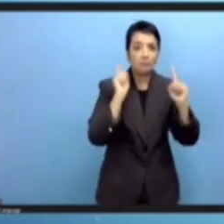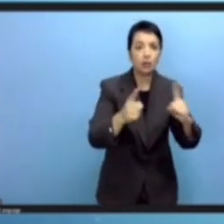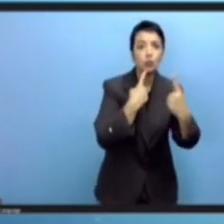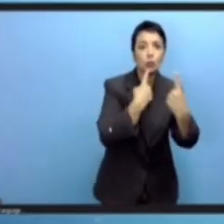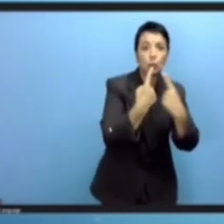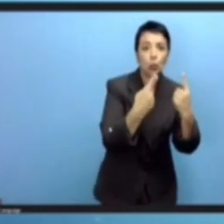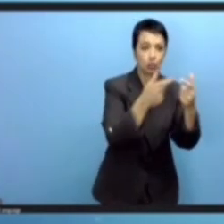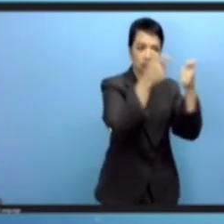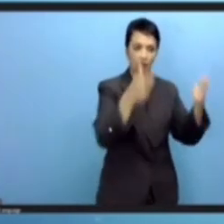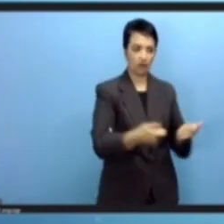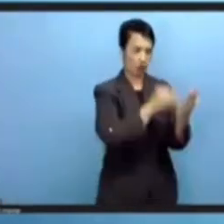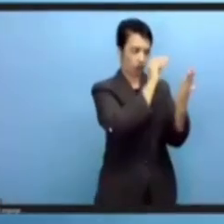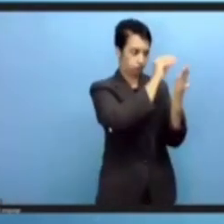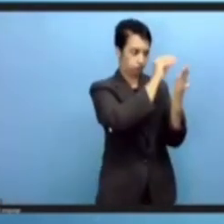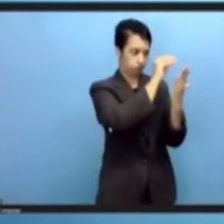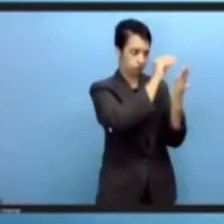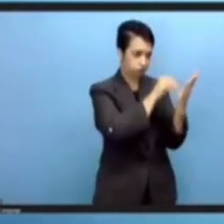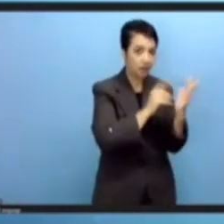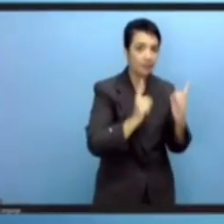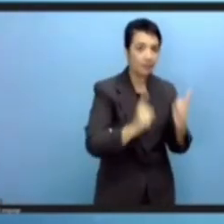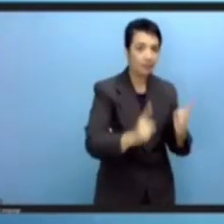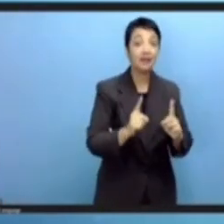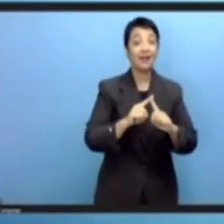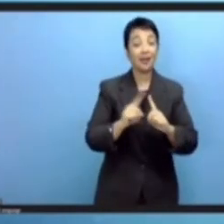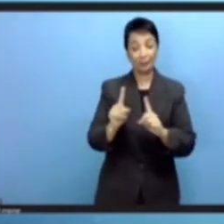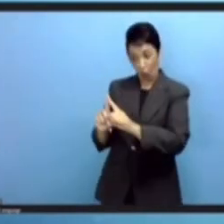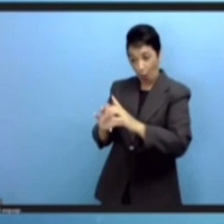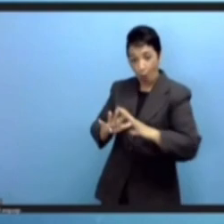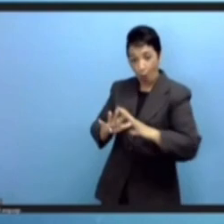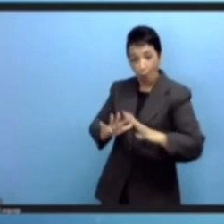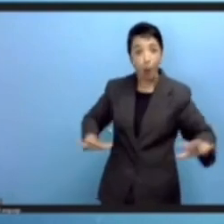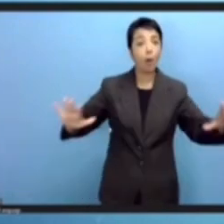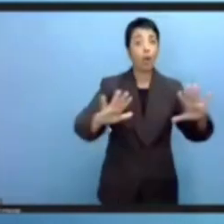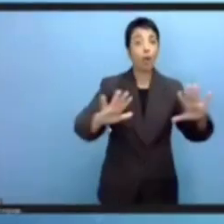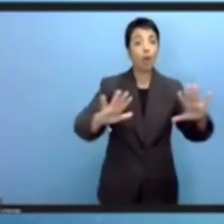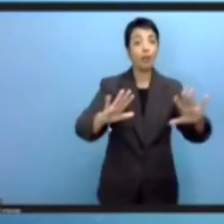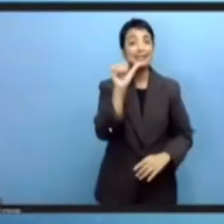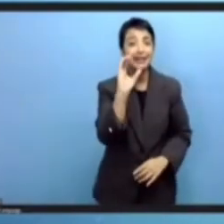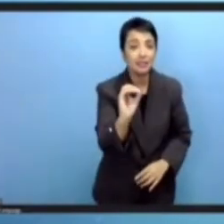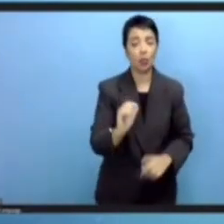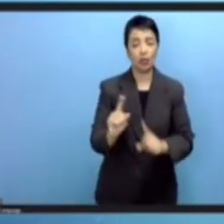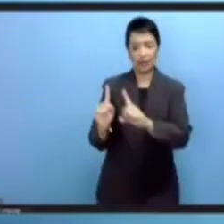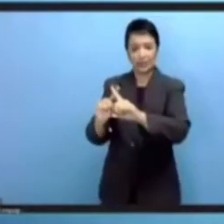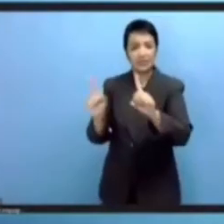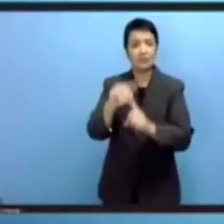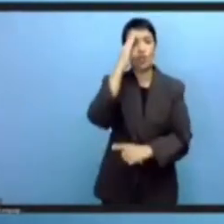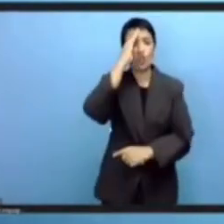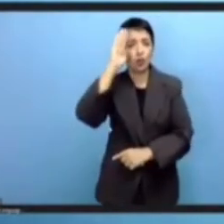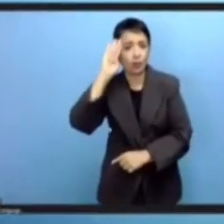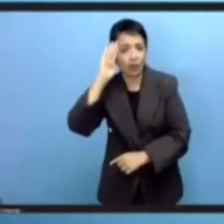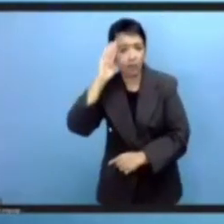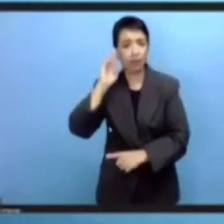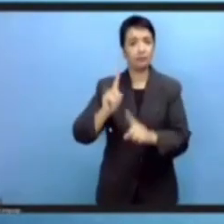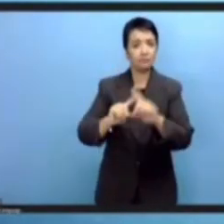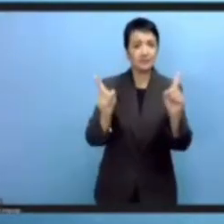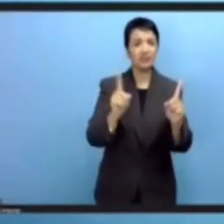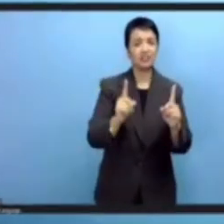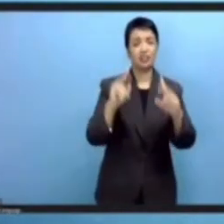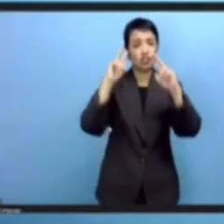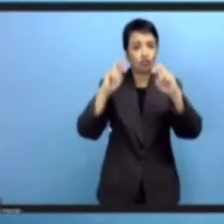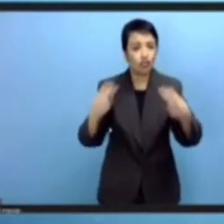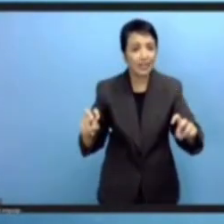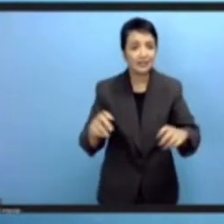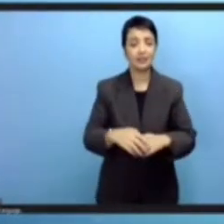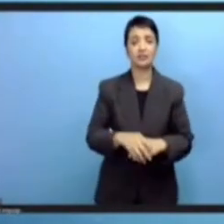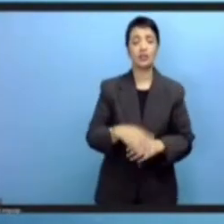plusieurs parties prenantes. Il va falloir négocier de ce document, mais comme vous le savez, vous, toutes les parties prenantes